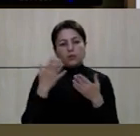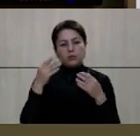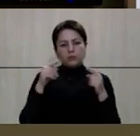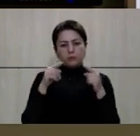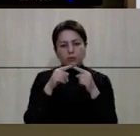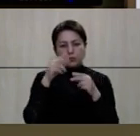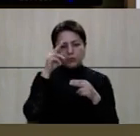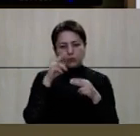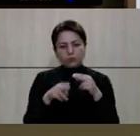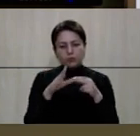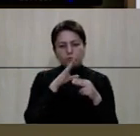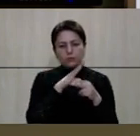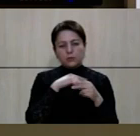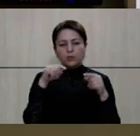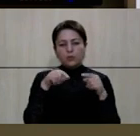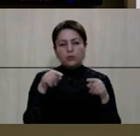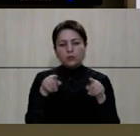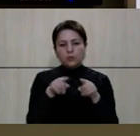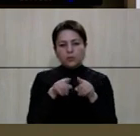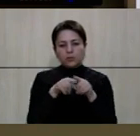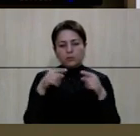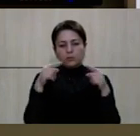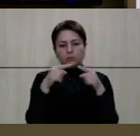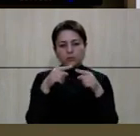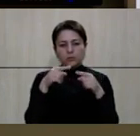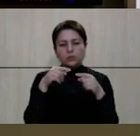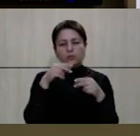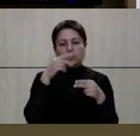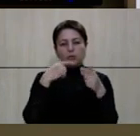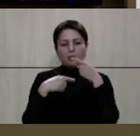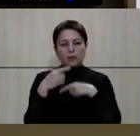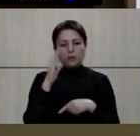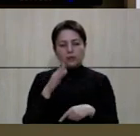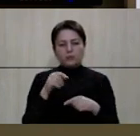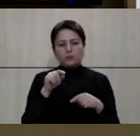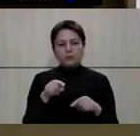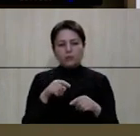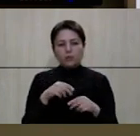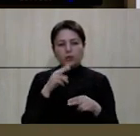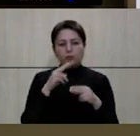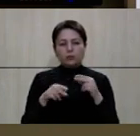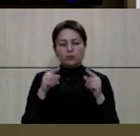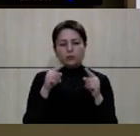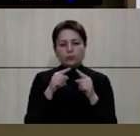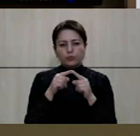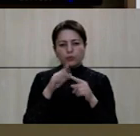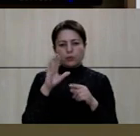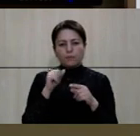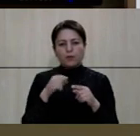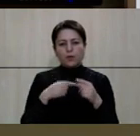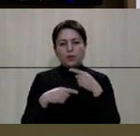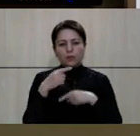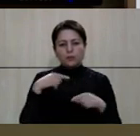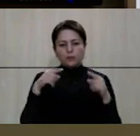bo'lsa, xuddi shunday burchak ostida qaytadi. Demak, bunda tushish burchagi va qaytish